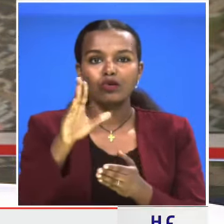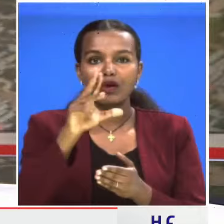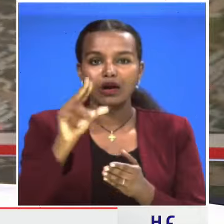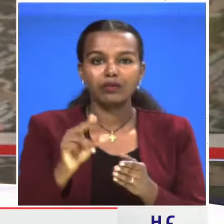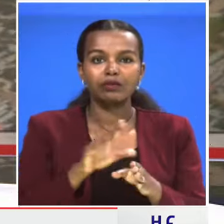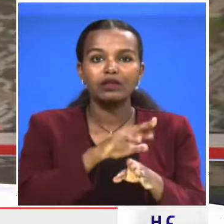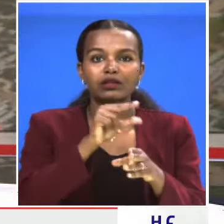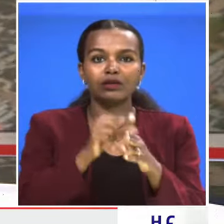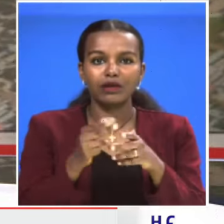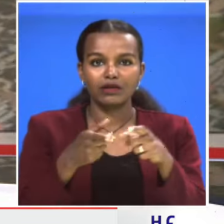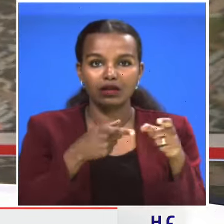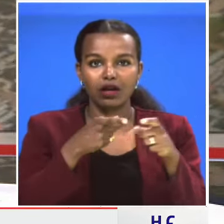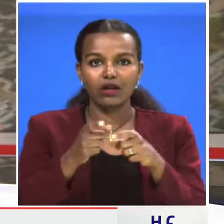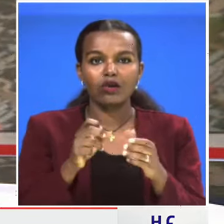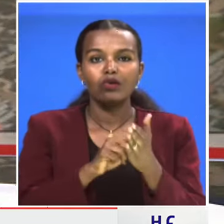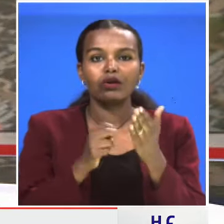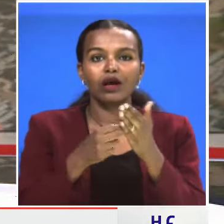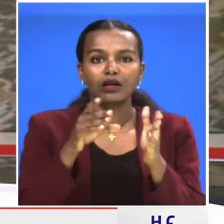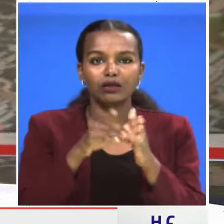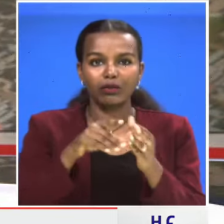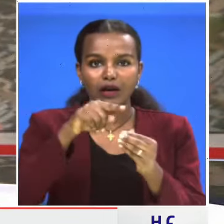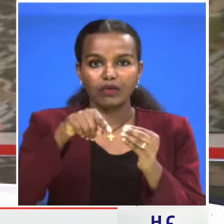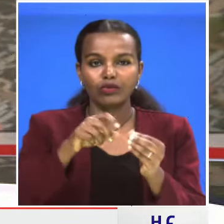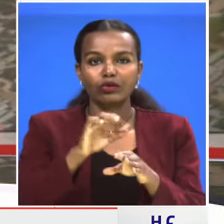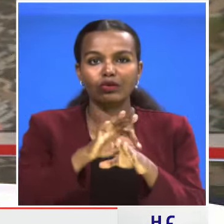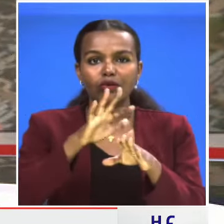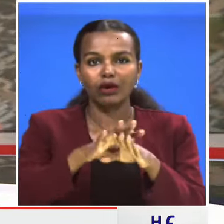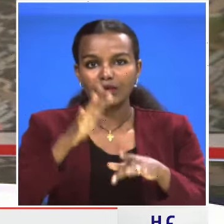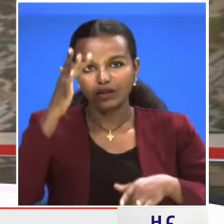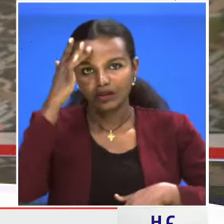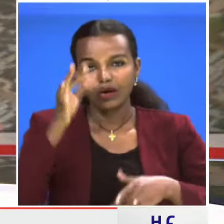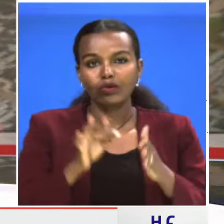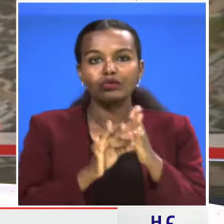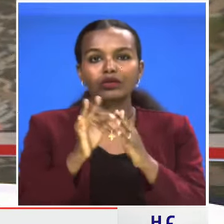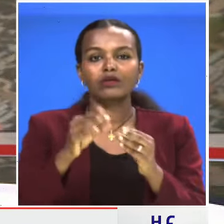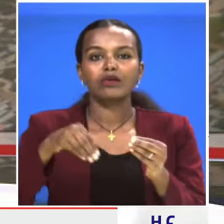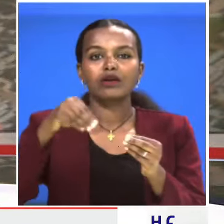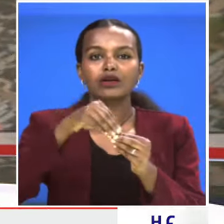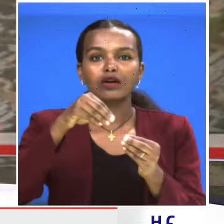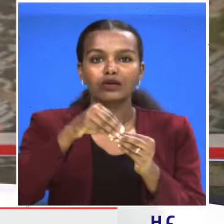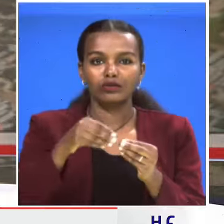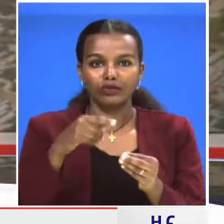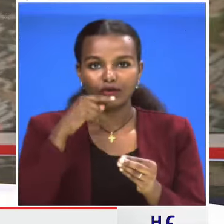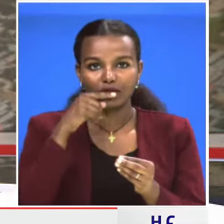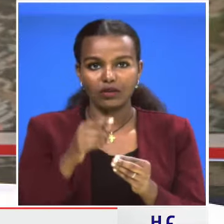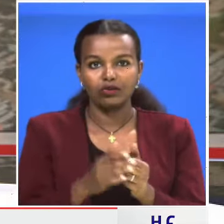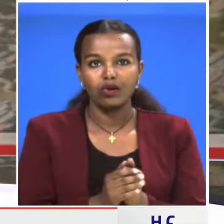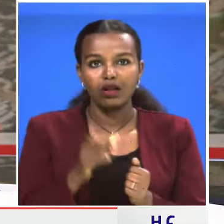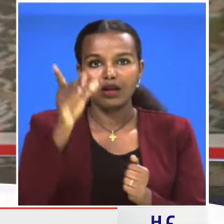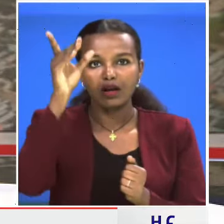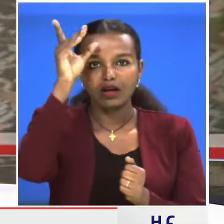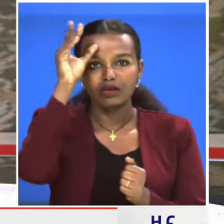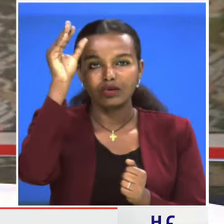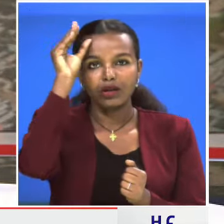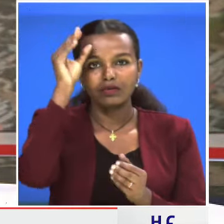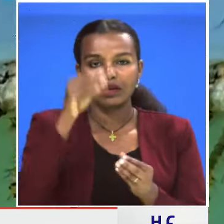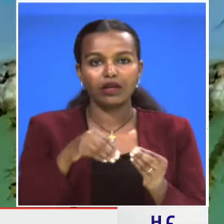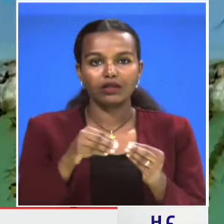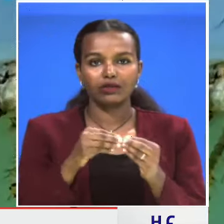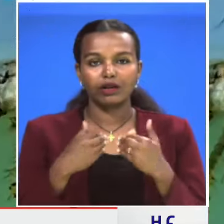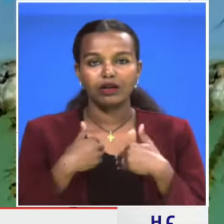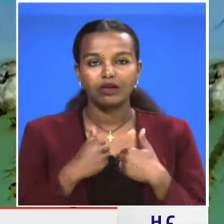بيرسب استدادر ولديا كتما قطناوچ وبا بشتا تاكامي قطر ماشاقبون گلسوال كاساون ايل ميكائيل تچماريالو